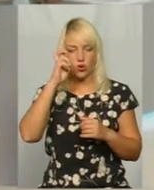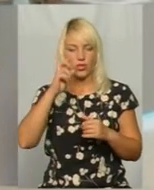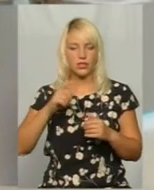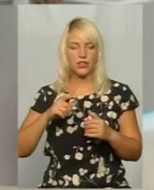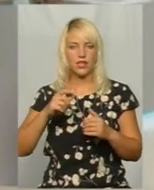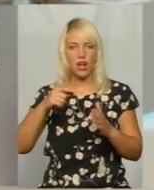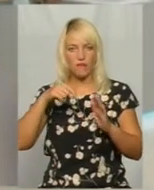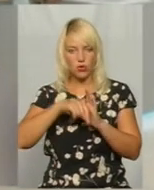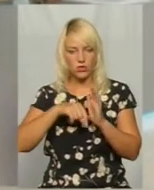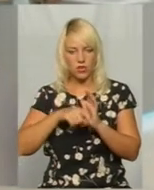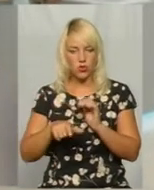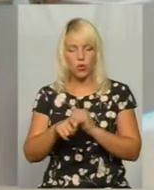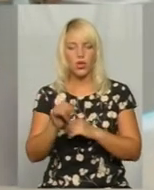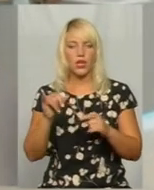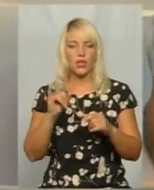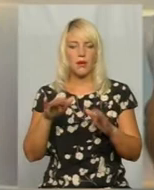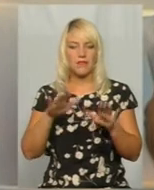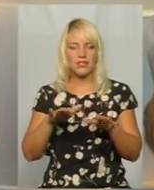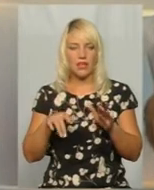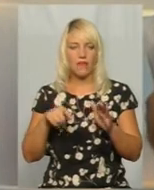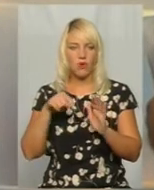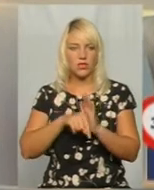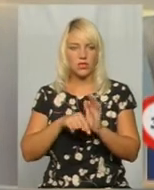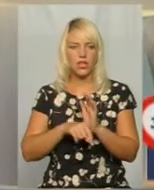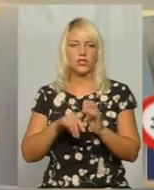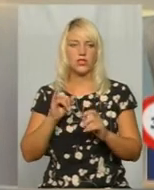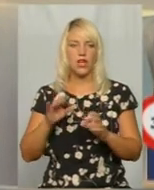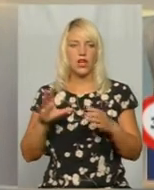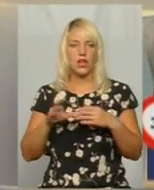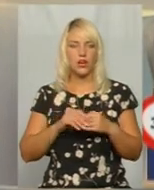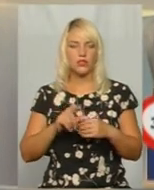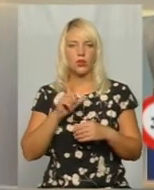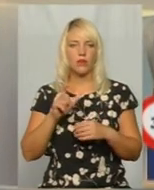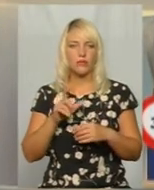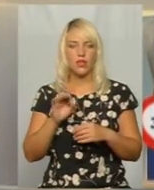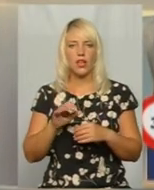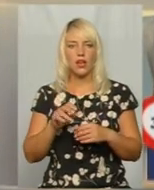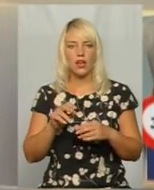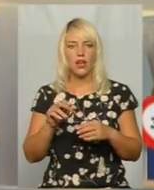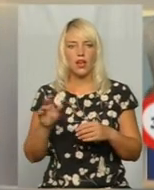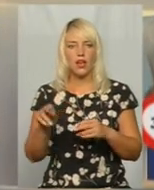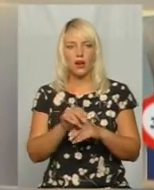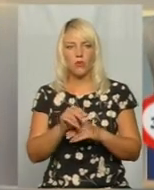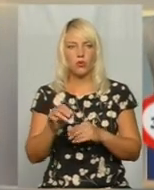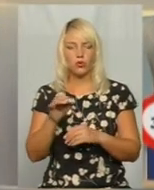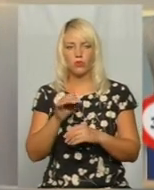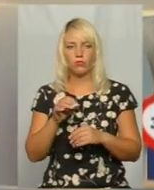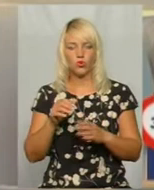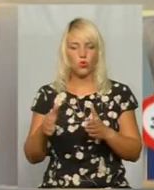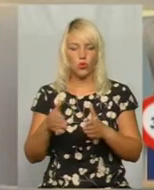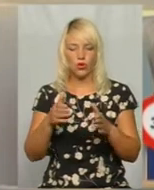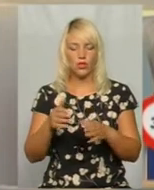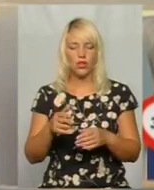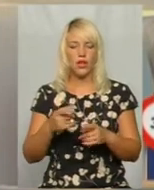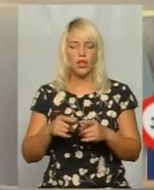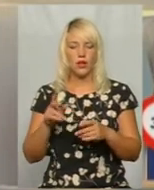дорогах місцевого значення, разом з ремонтом доріг, паралельно будувати майданчики для